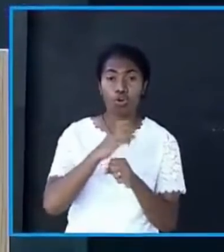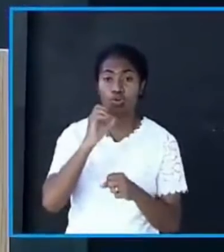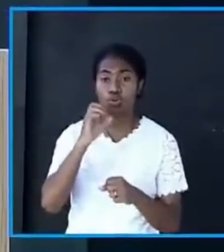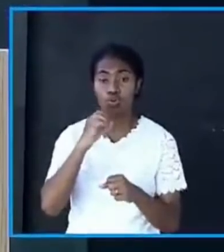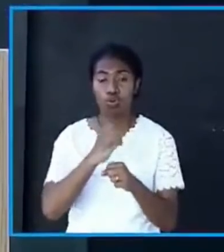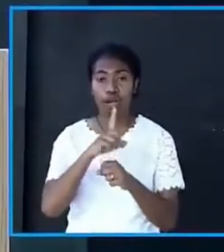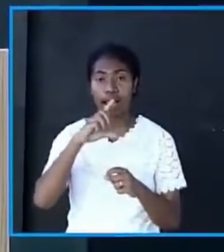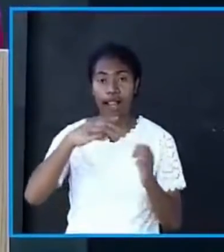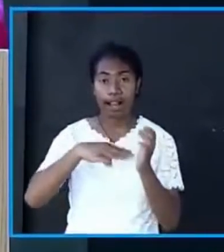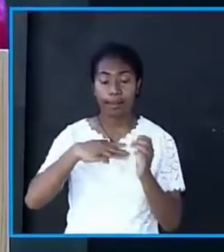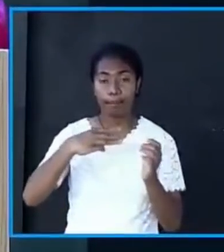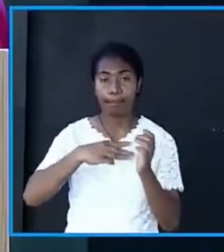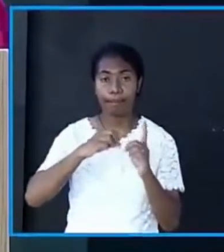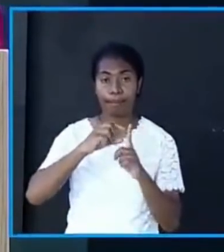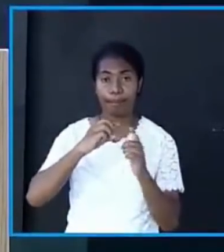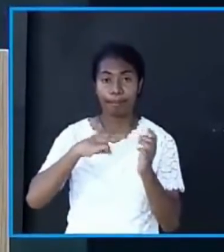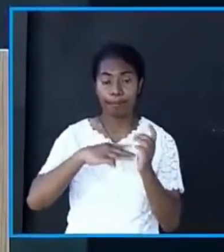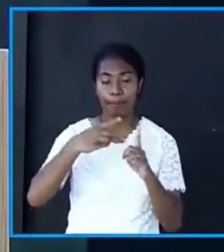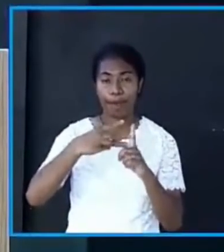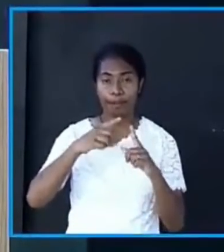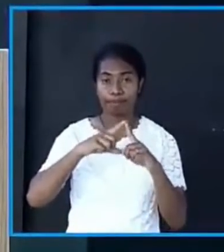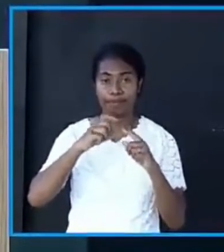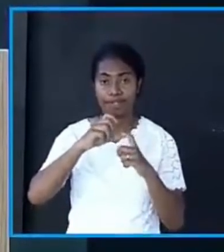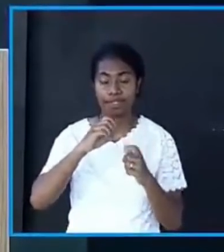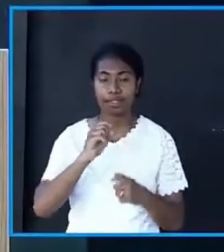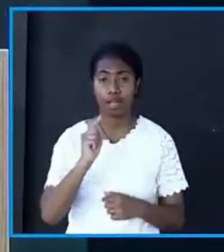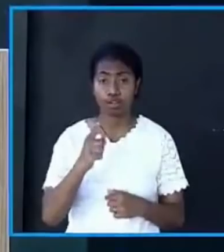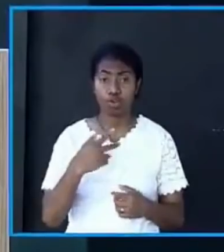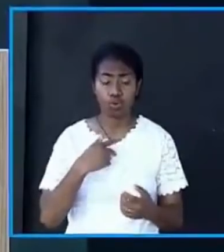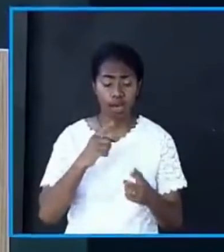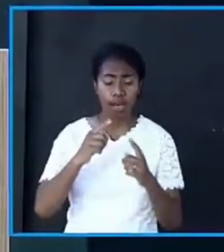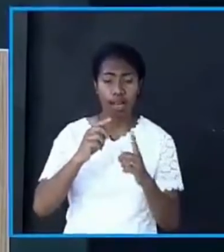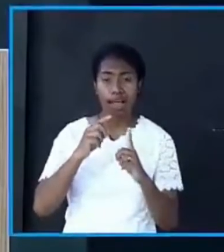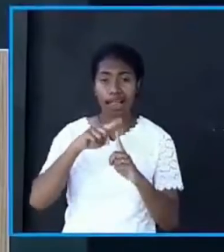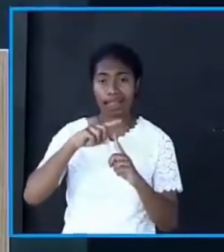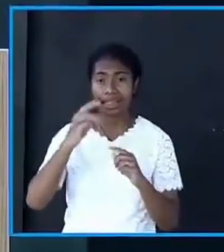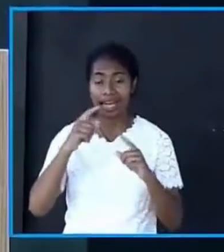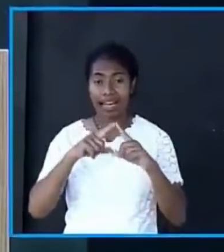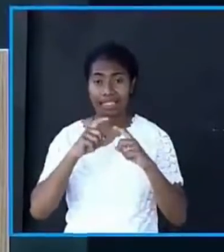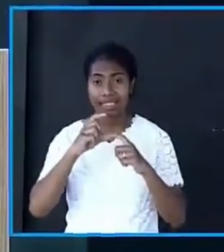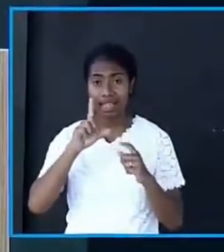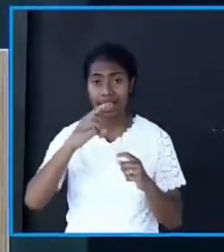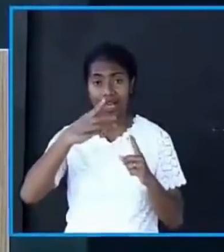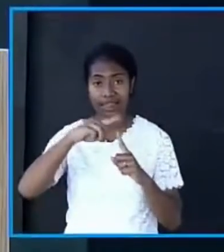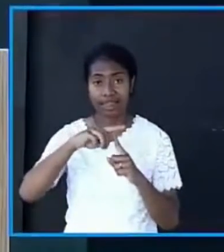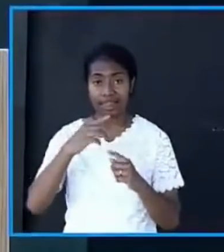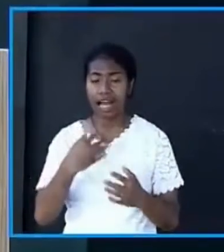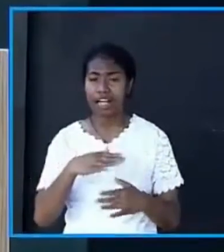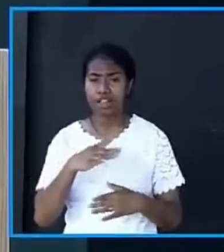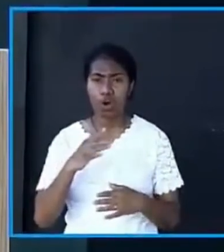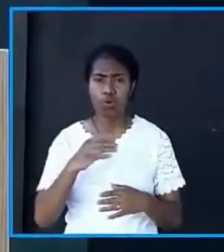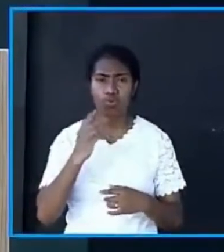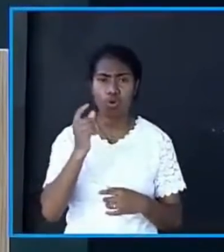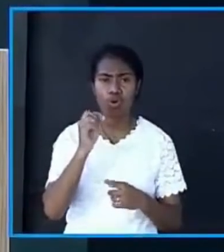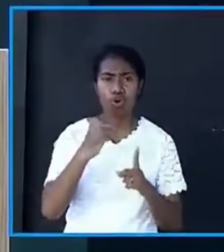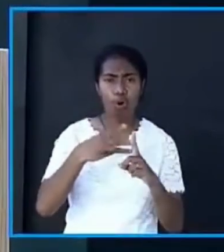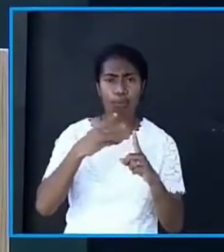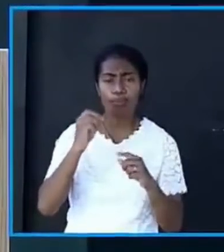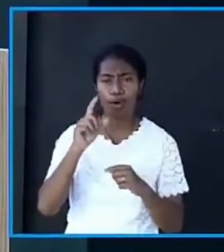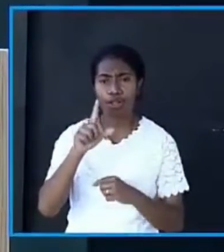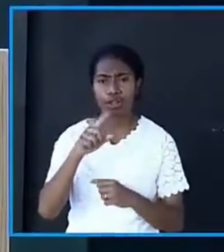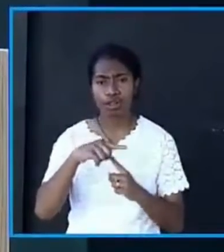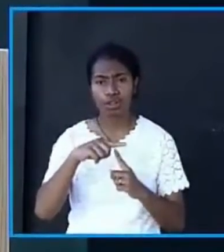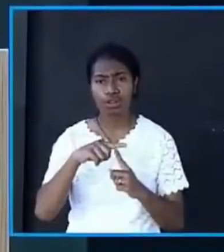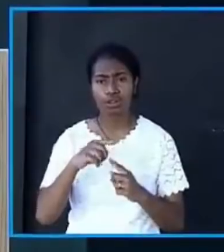Google translate semua itu kecerdasan buatan teknologi robotik di